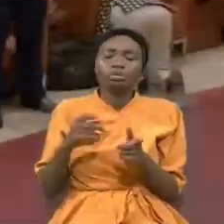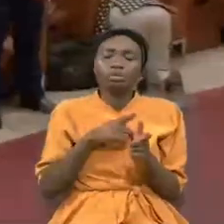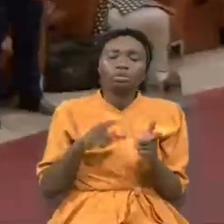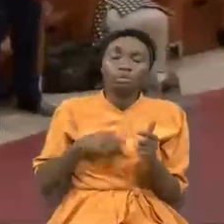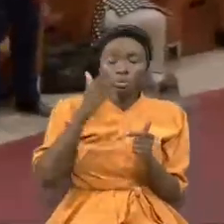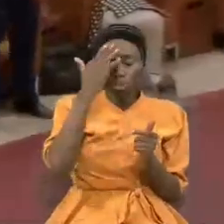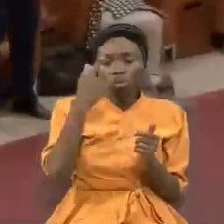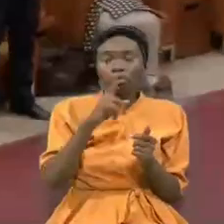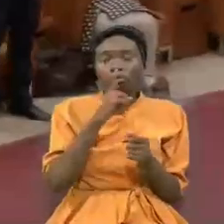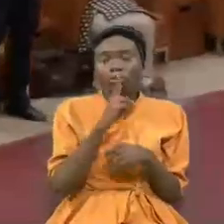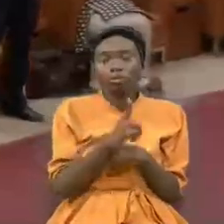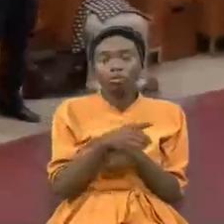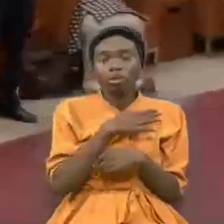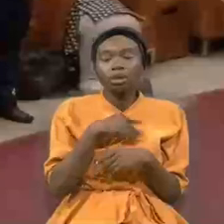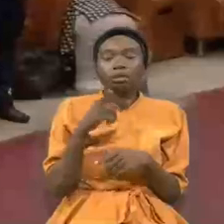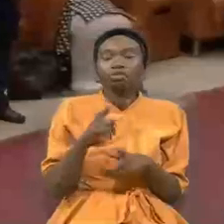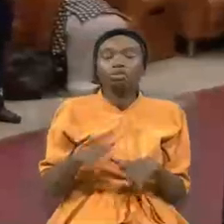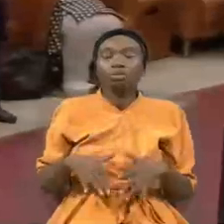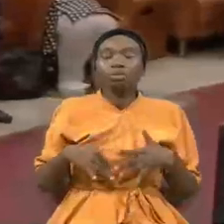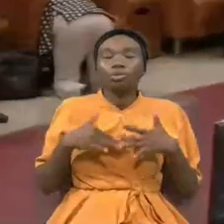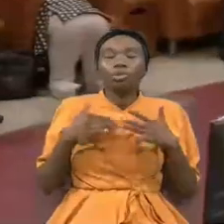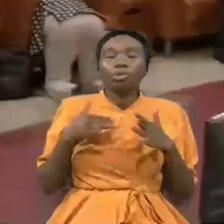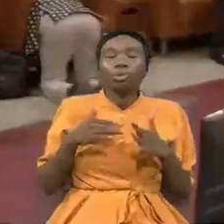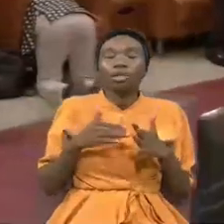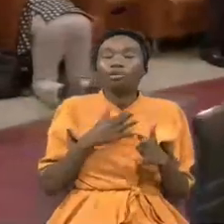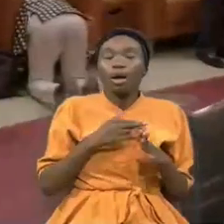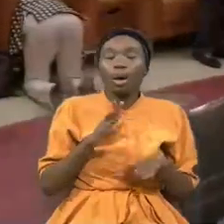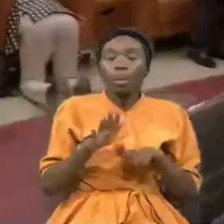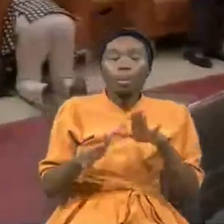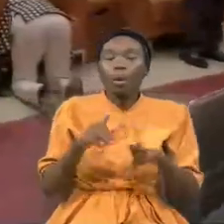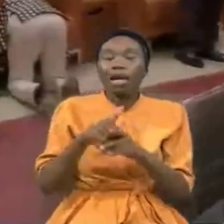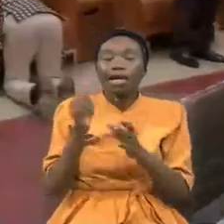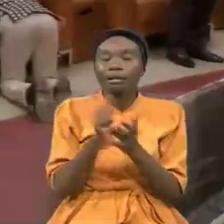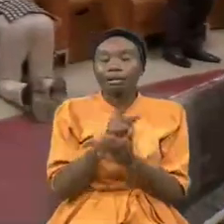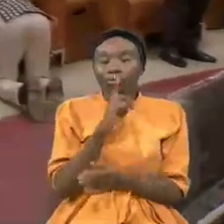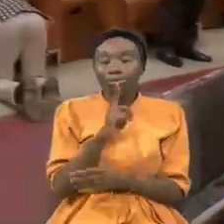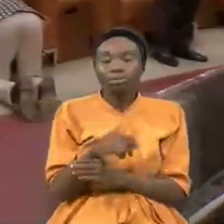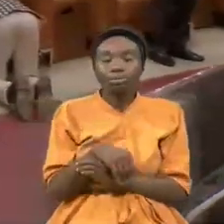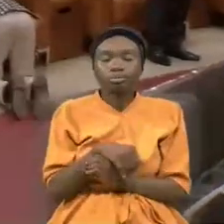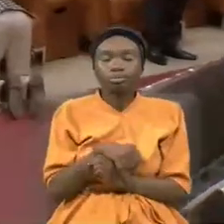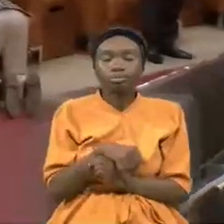Vous connaissez la vérité et vous vivez, vous marchez dans la vérité.